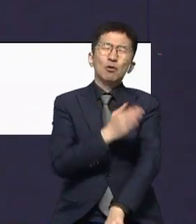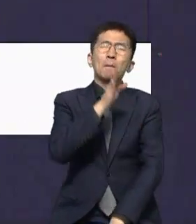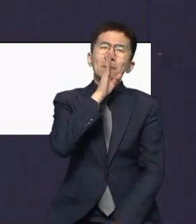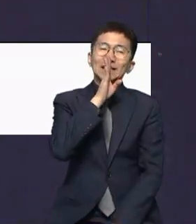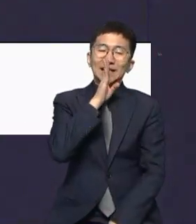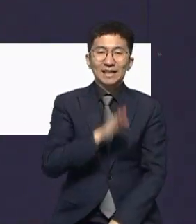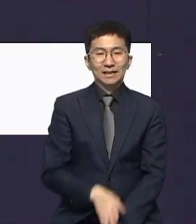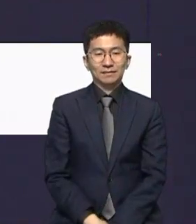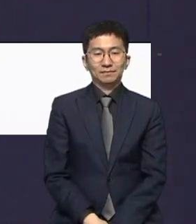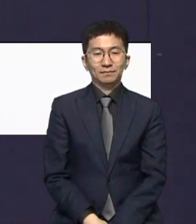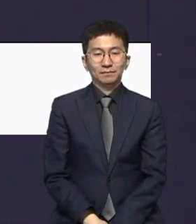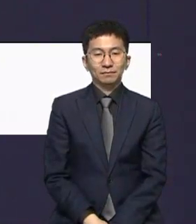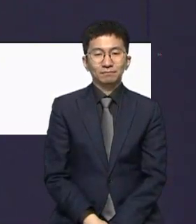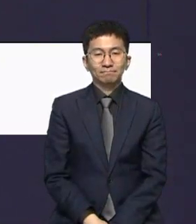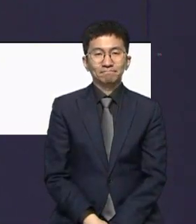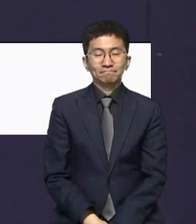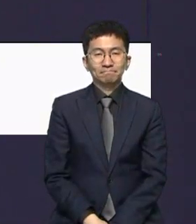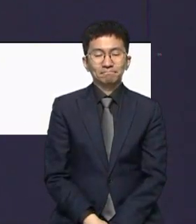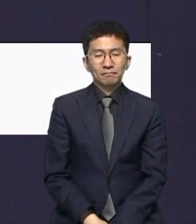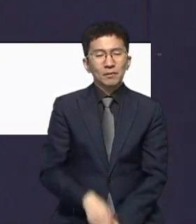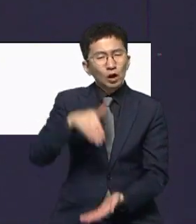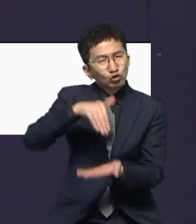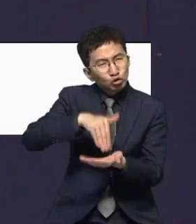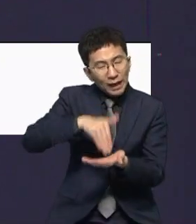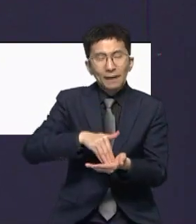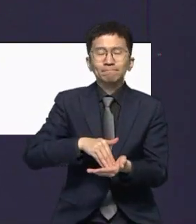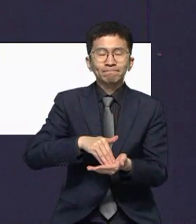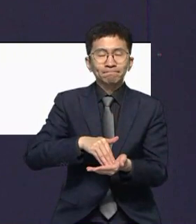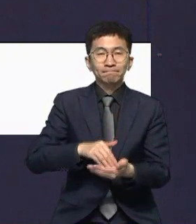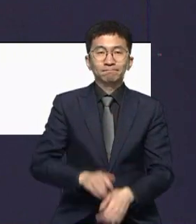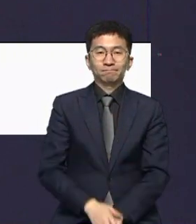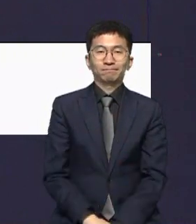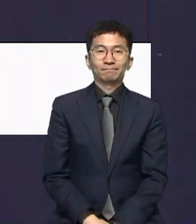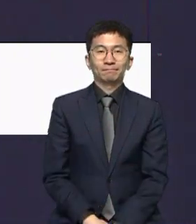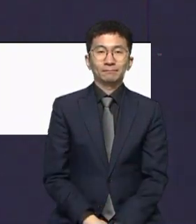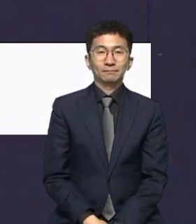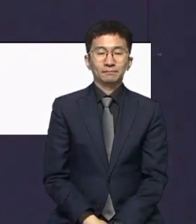못했습니다. 이에 대해 책임을 통감합니다.